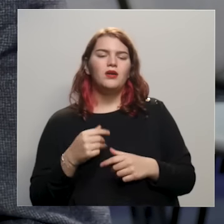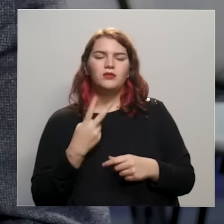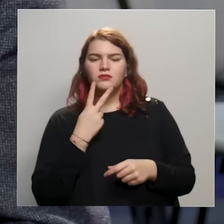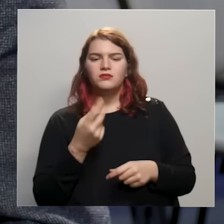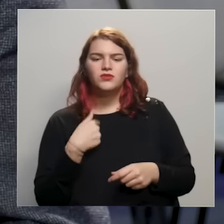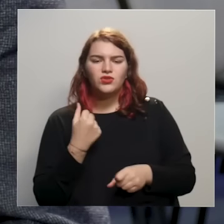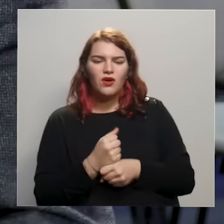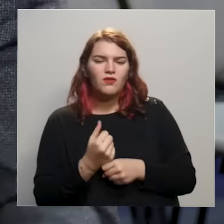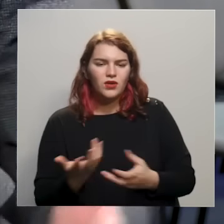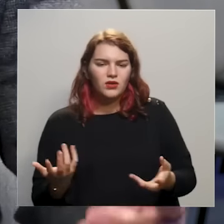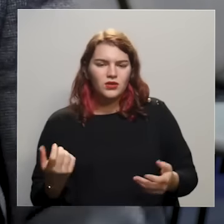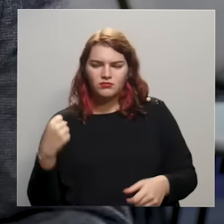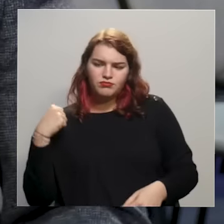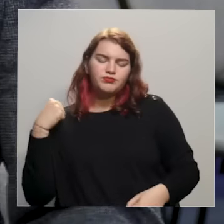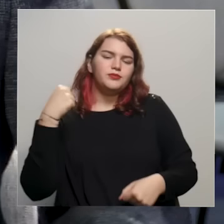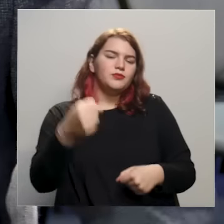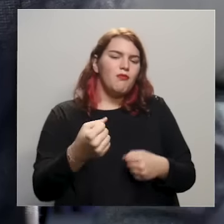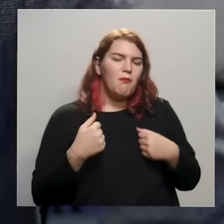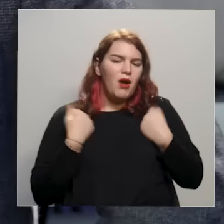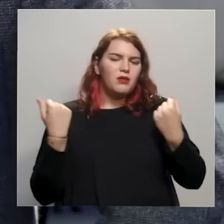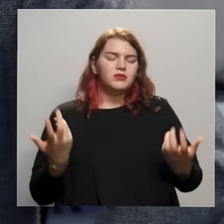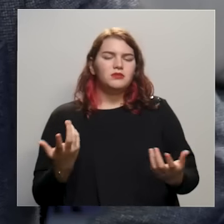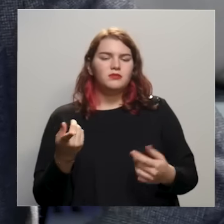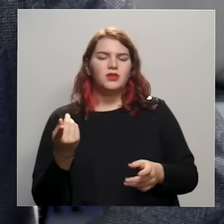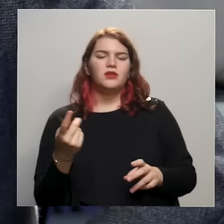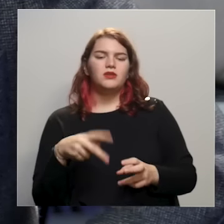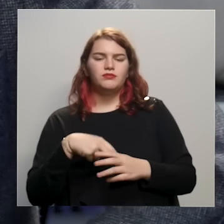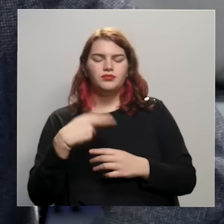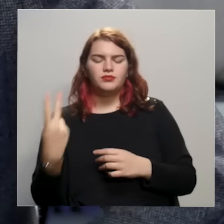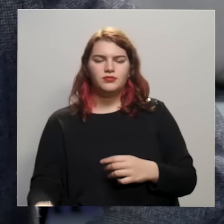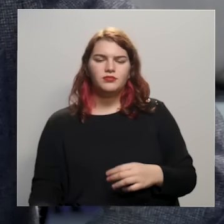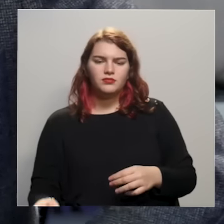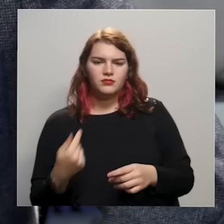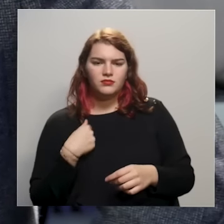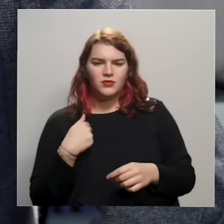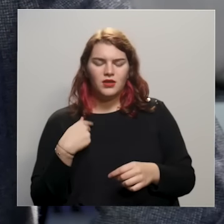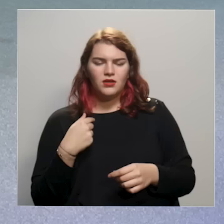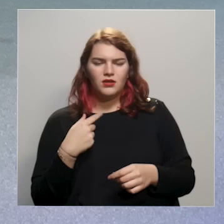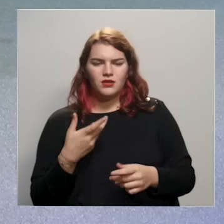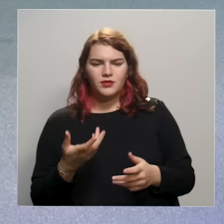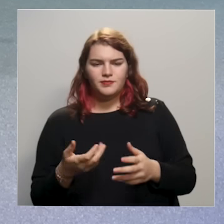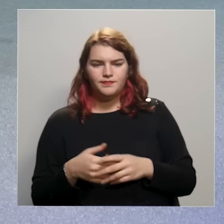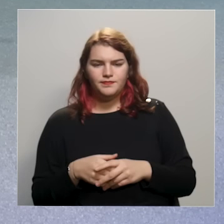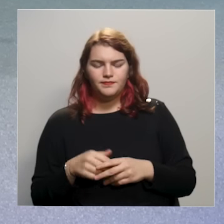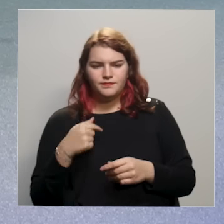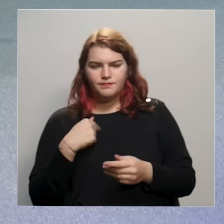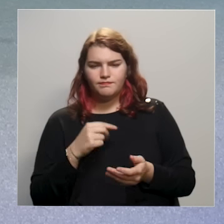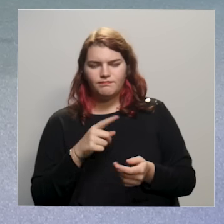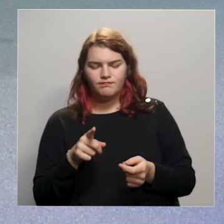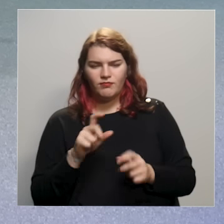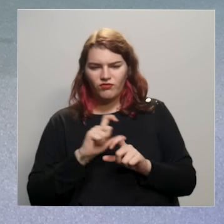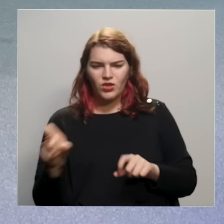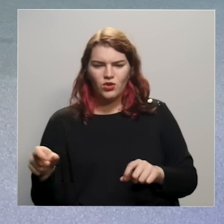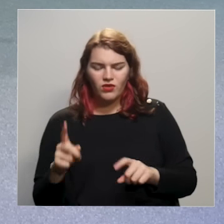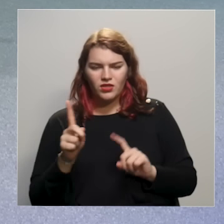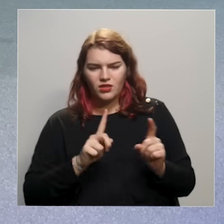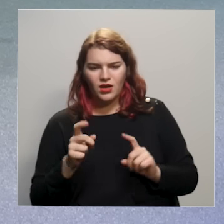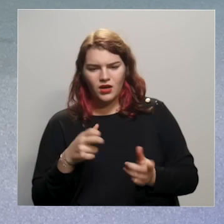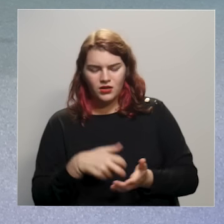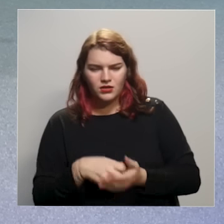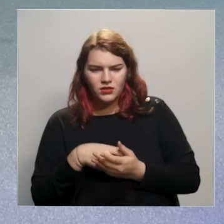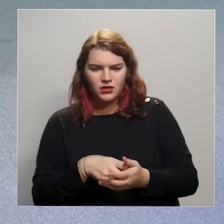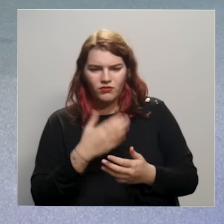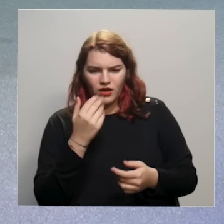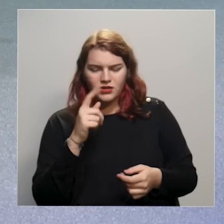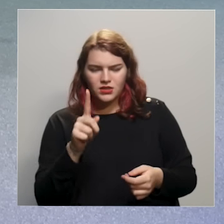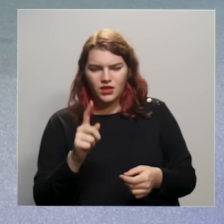făcut. I-am dat un pumn la unul și... Eu sunt ca o semn, eu sunt așa. Dar m-am pus în genunchi în